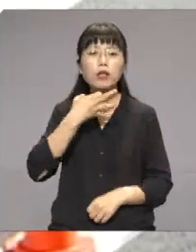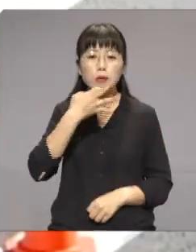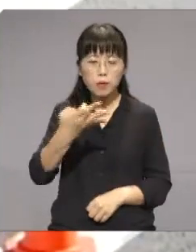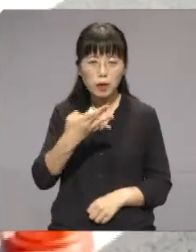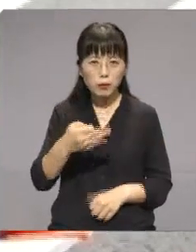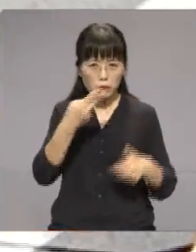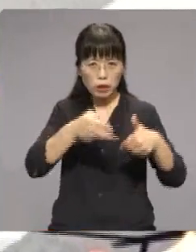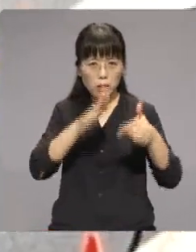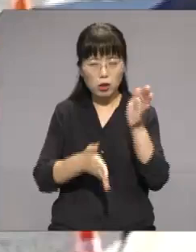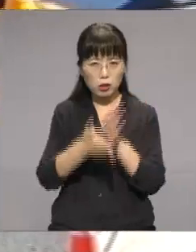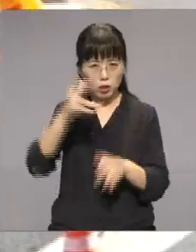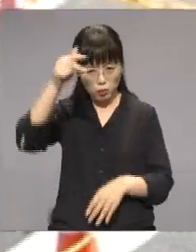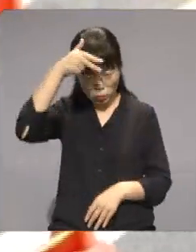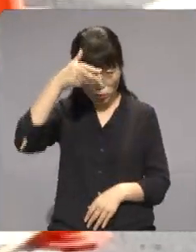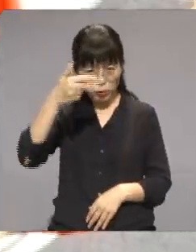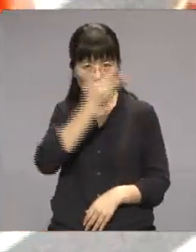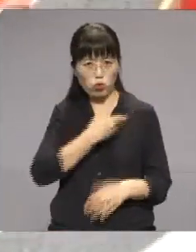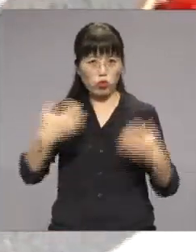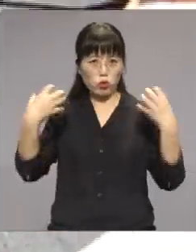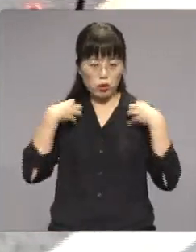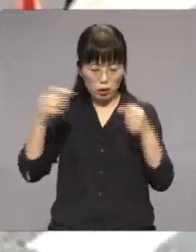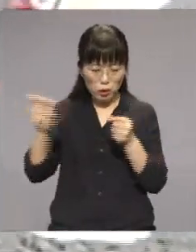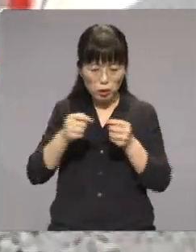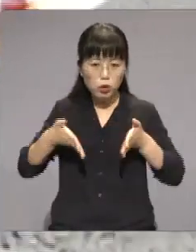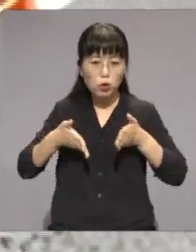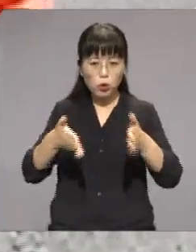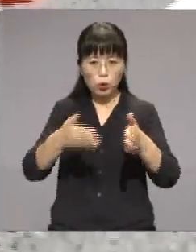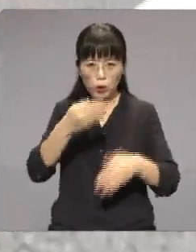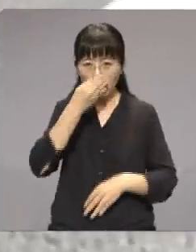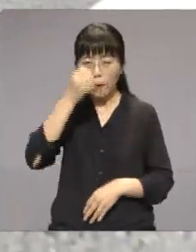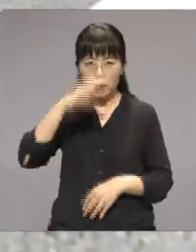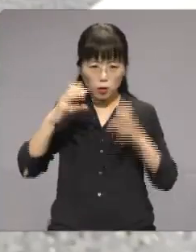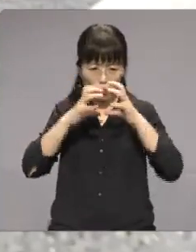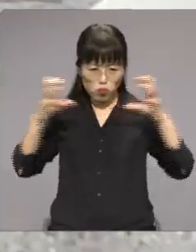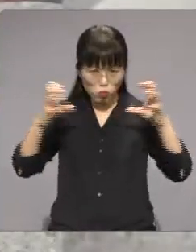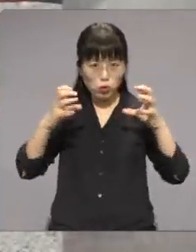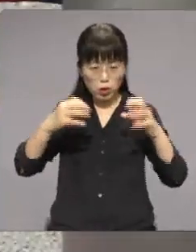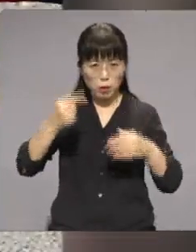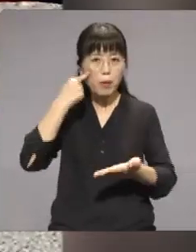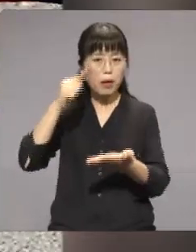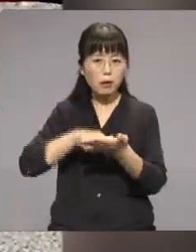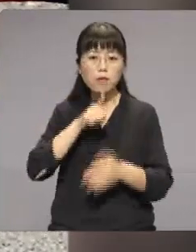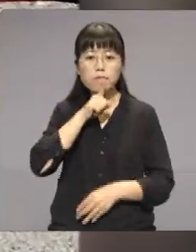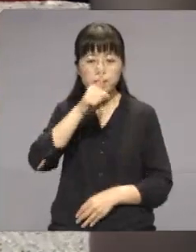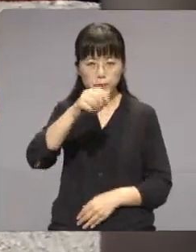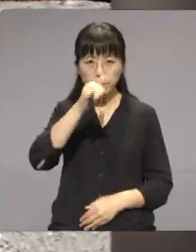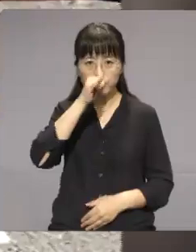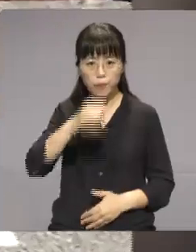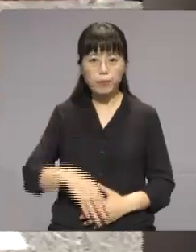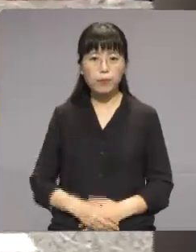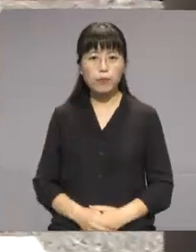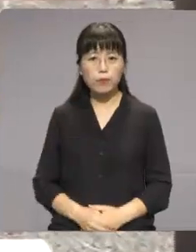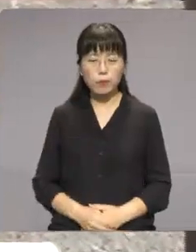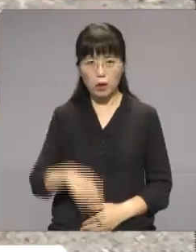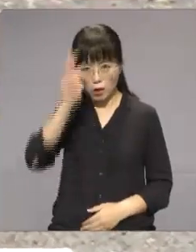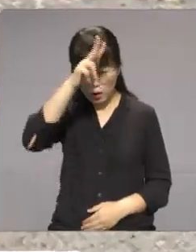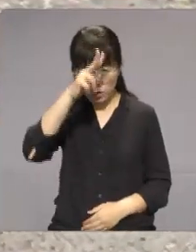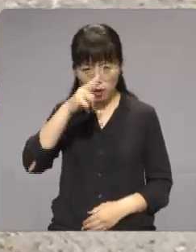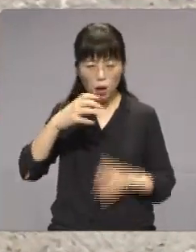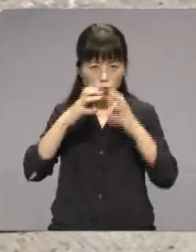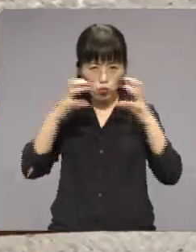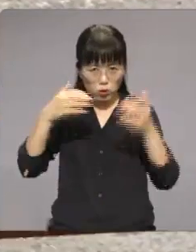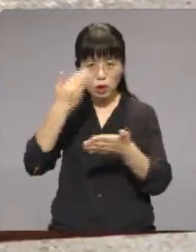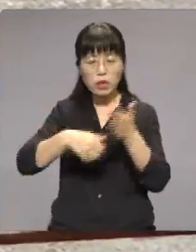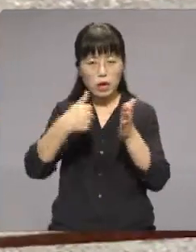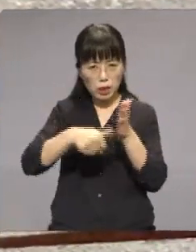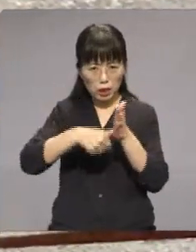쯤 인천시 부평구 부평구청 인근도로에서 쓰레기 풍선이 발견됐다는 신고가 들어왔습니다 경찰은 풍선